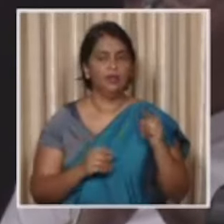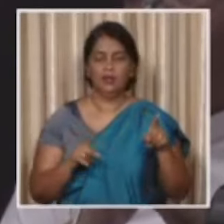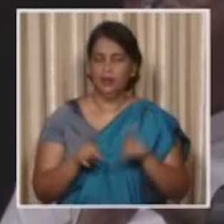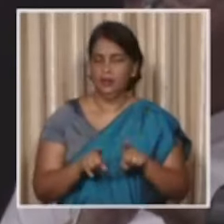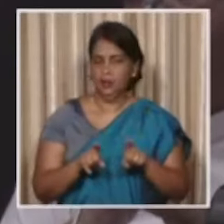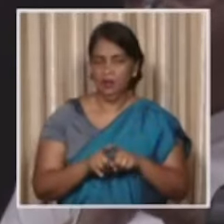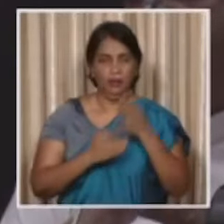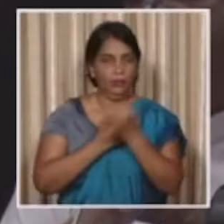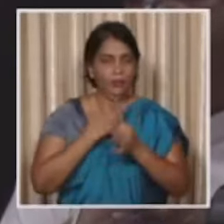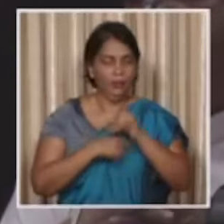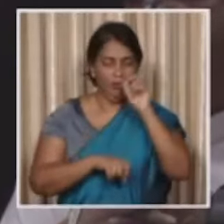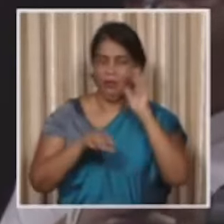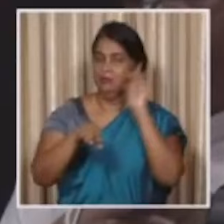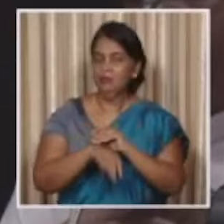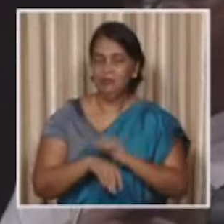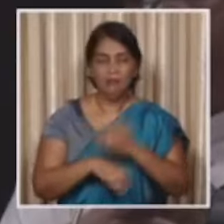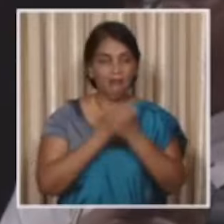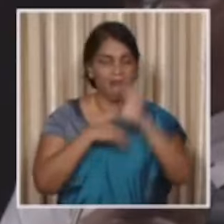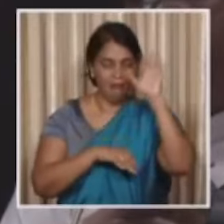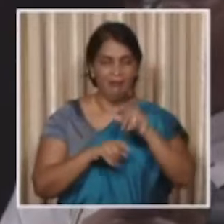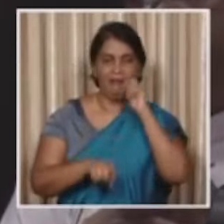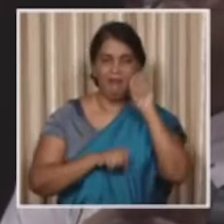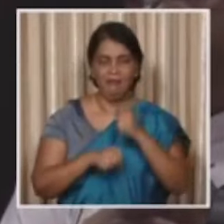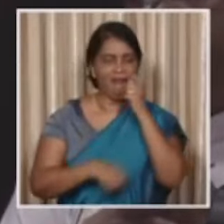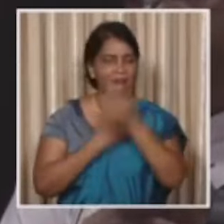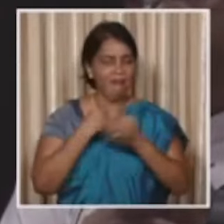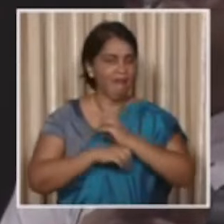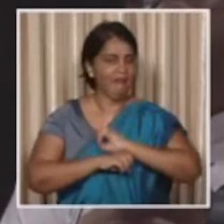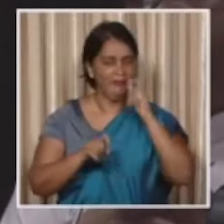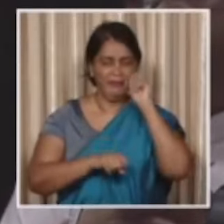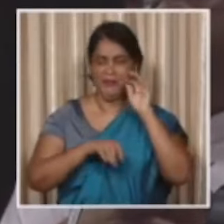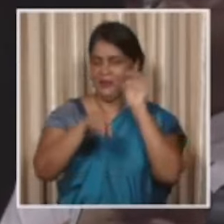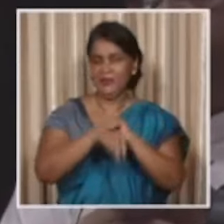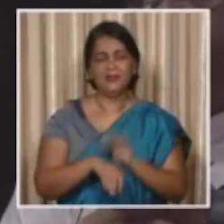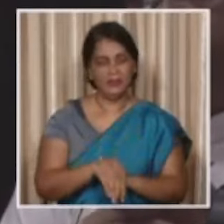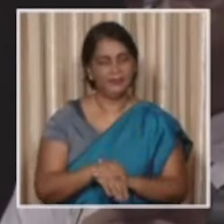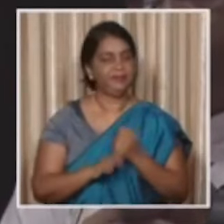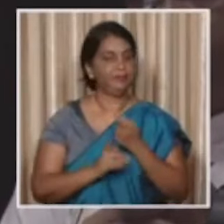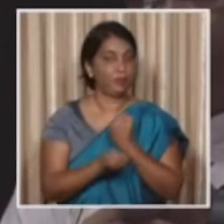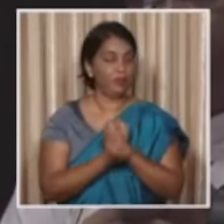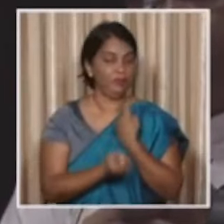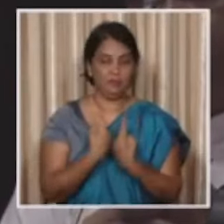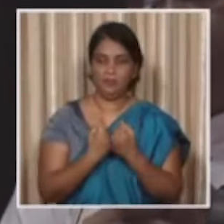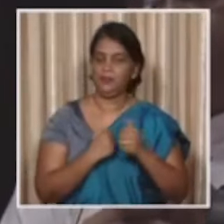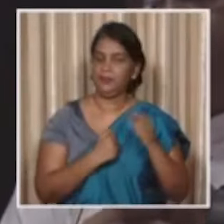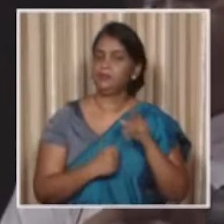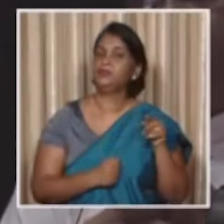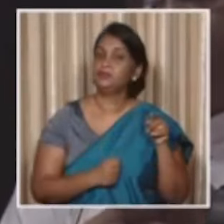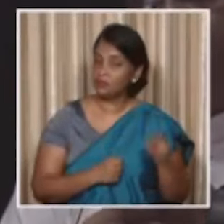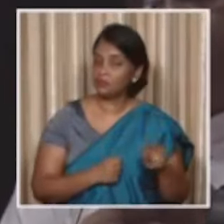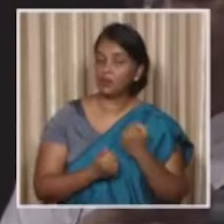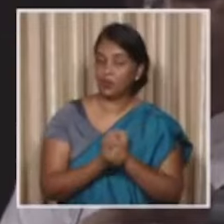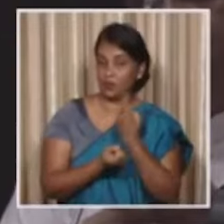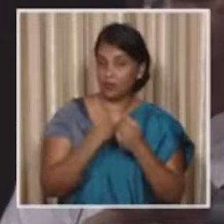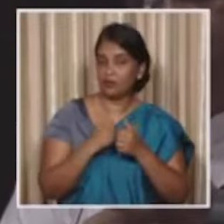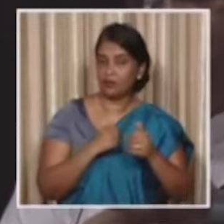වගේම කුඩුකාරය අල්ලන්න, කුඩු ගේන මිනිස්සු, කුඩු බෙදෙන මිනිස්සු මේ ඔක්කොම අල්ලන්න යුක්තිය මෙහෙයුම ක්‍රියාත්මක වෙනවා. ඒ යුක්තිය